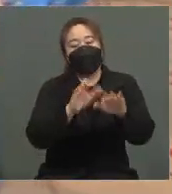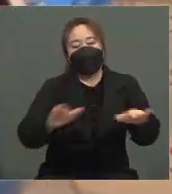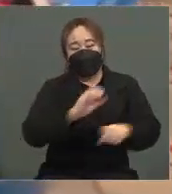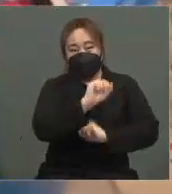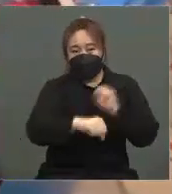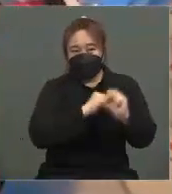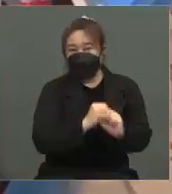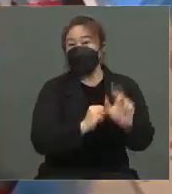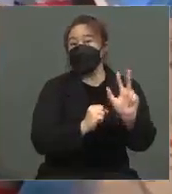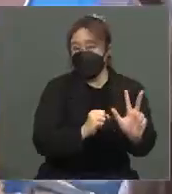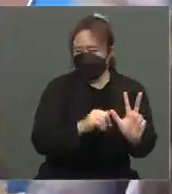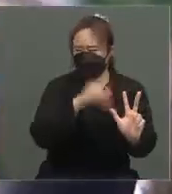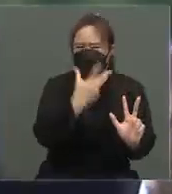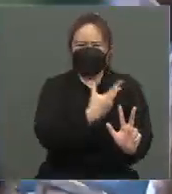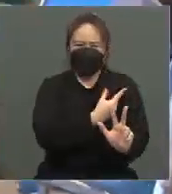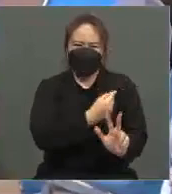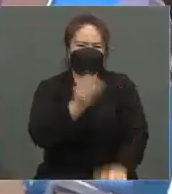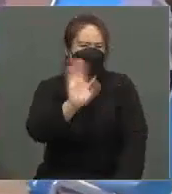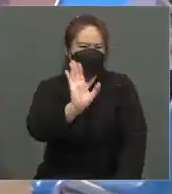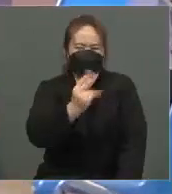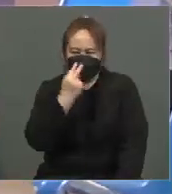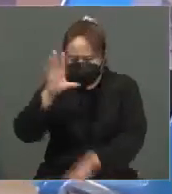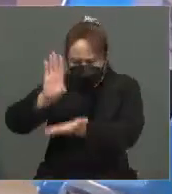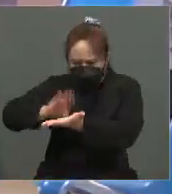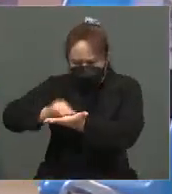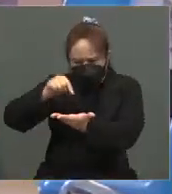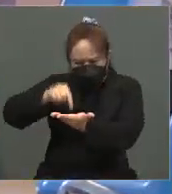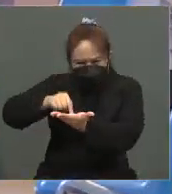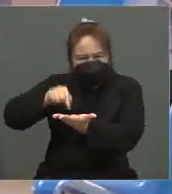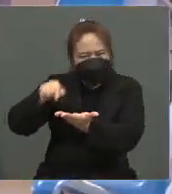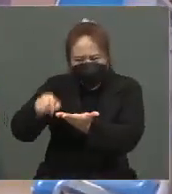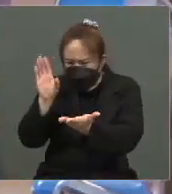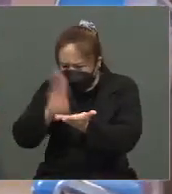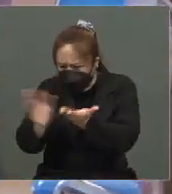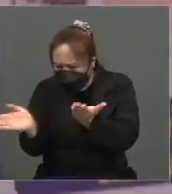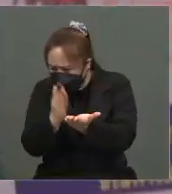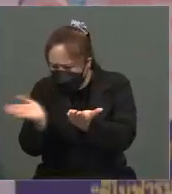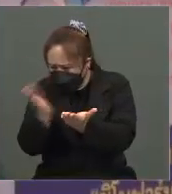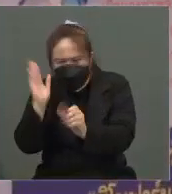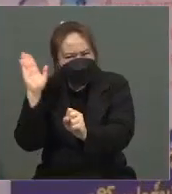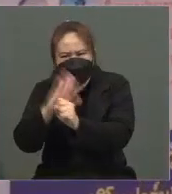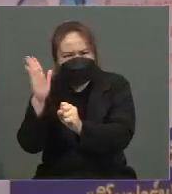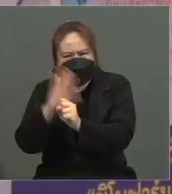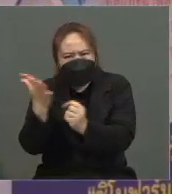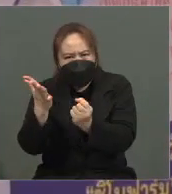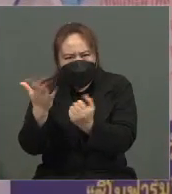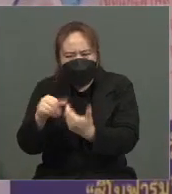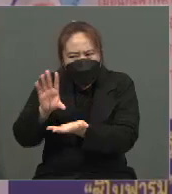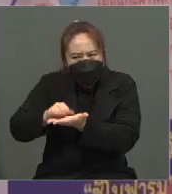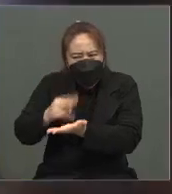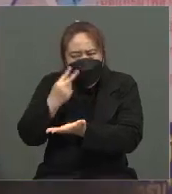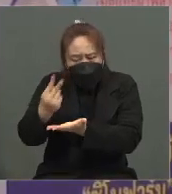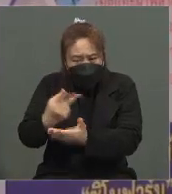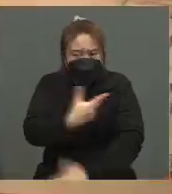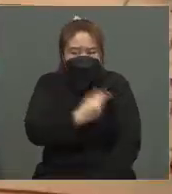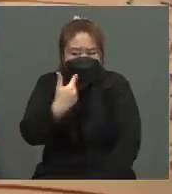แต่3ปีขึ้นไปได้เนื่องจากว่าข้อมูลความปลอดภัยในการใช้วัคซีนยังไม่เพียงพอแล้วก็ขาดข้อมูลด้านประสิทธิผล